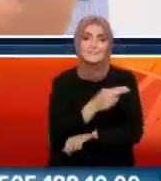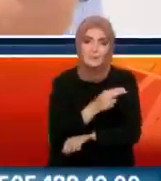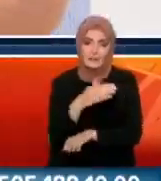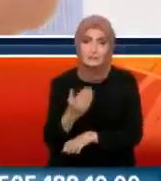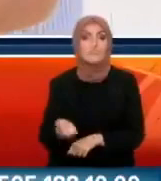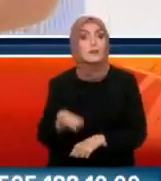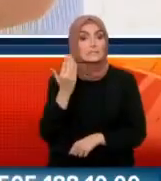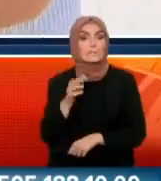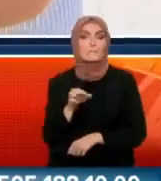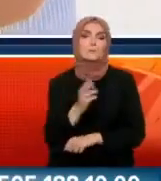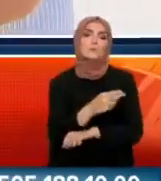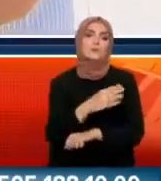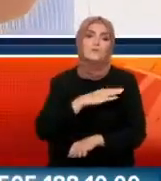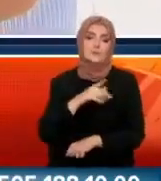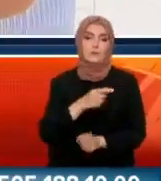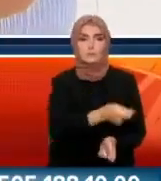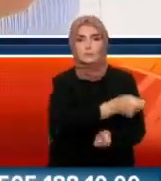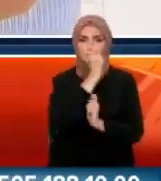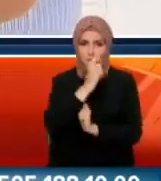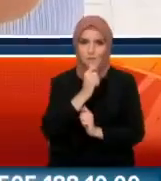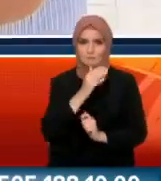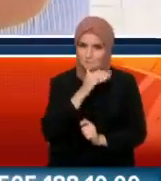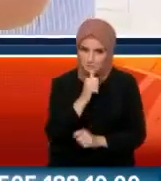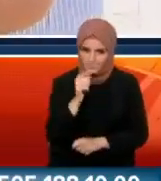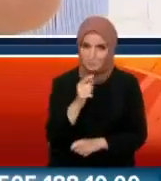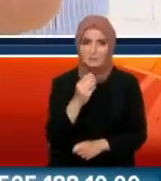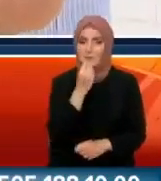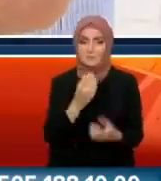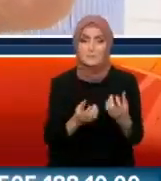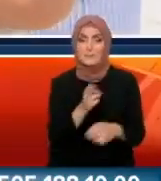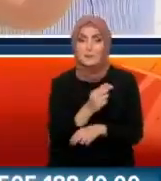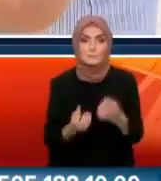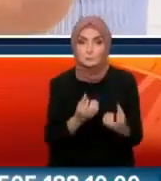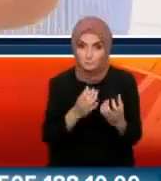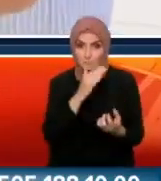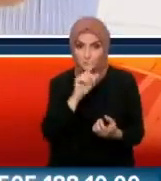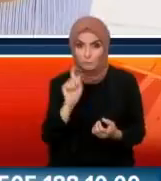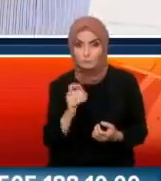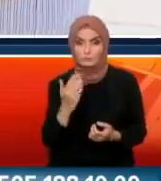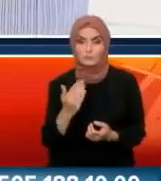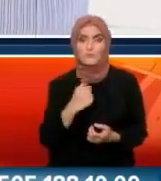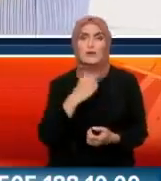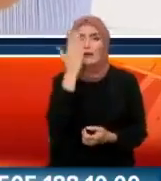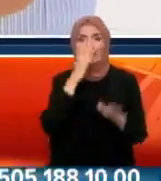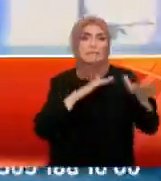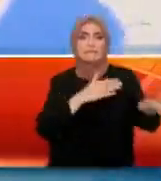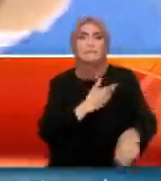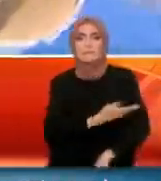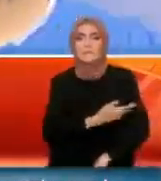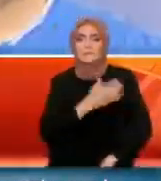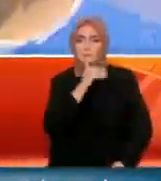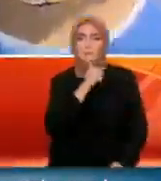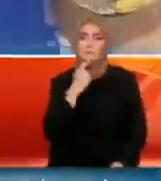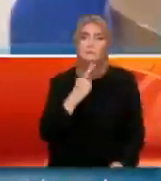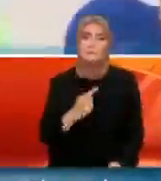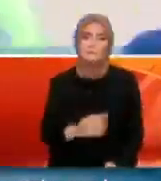Tutmayı biliyorsunuz. Pişirmesi? Hangisini, hangi tarifini söyleyeyim sana? Oo, hepsini biliyorsunuz. Ben Karadenizliyim. Ne